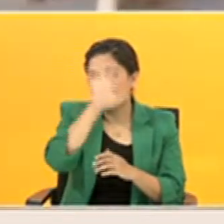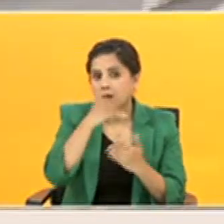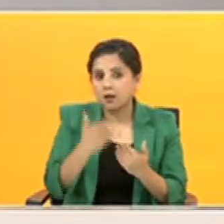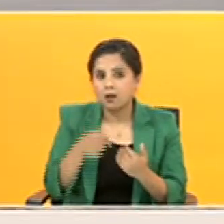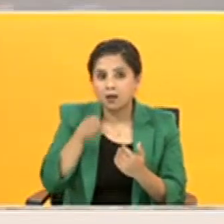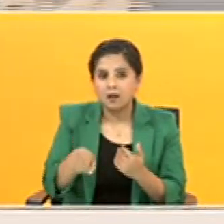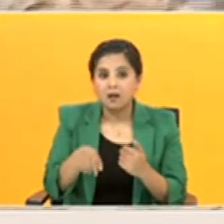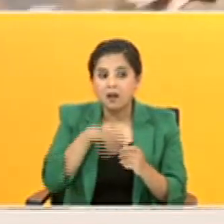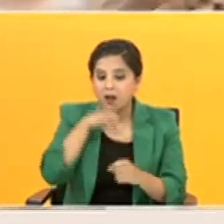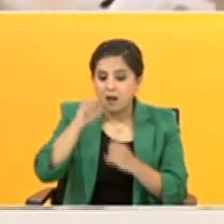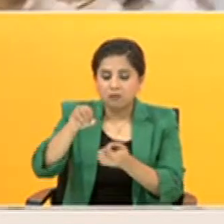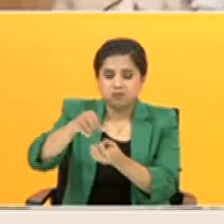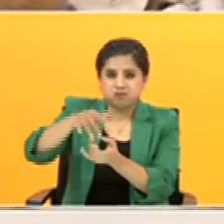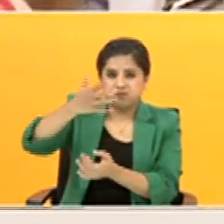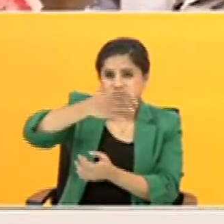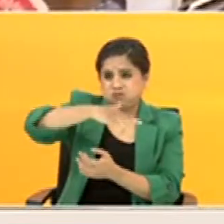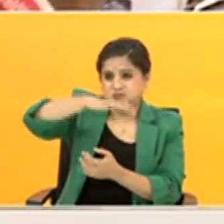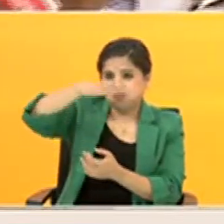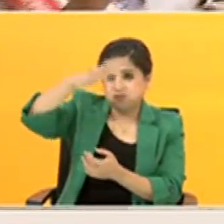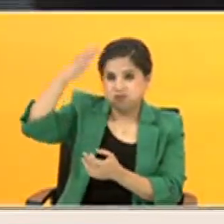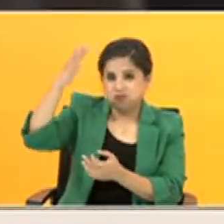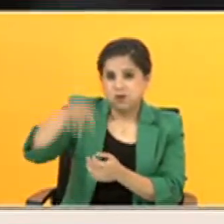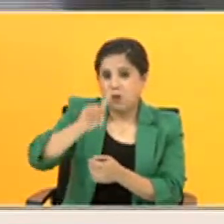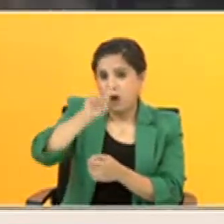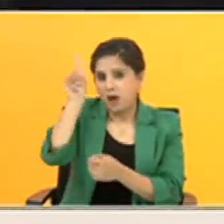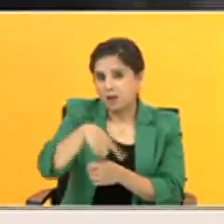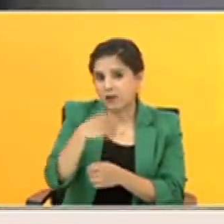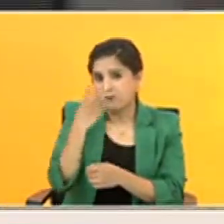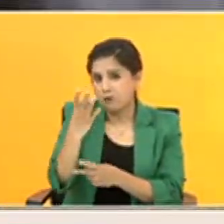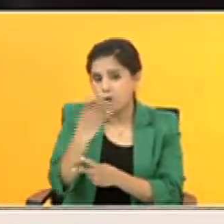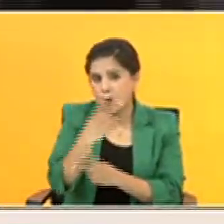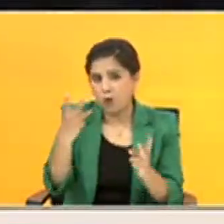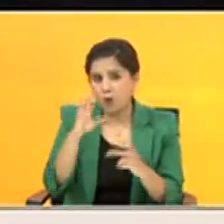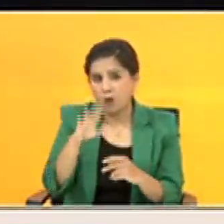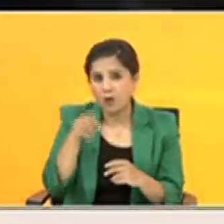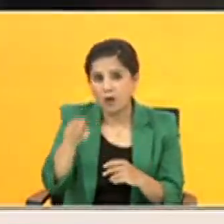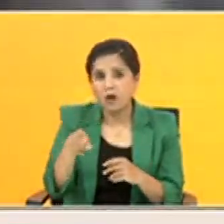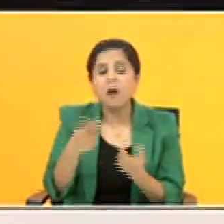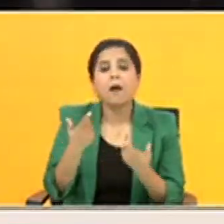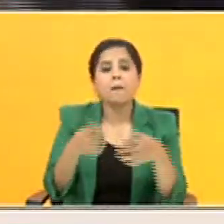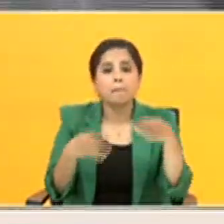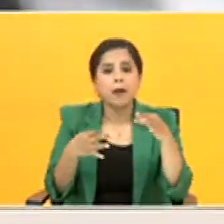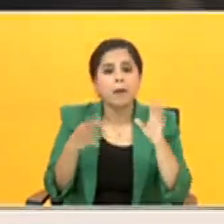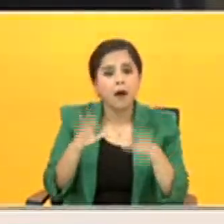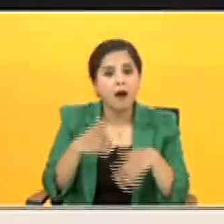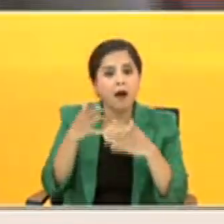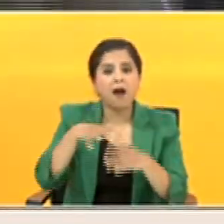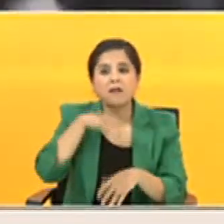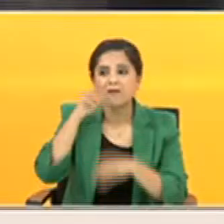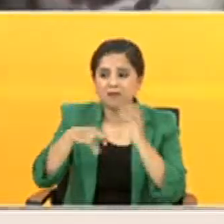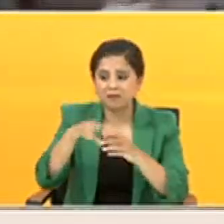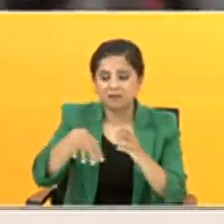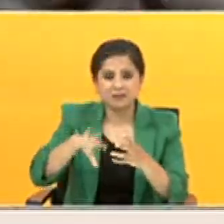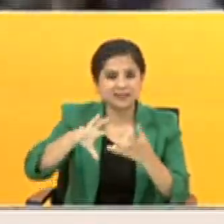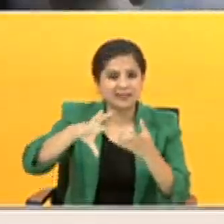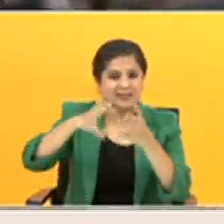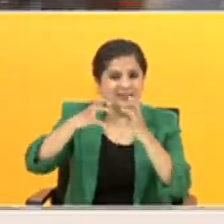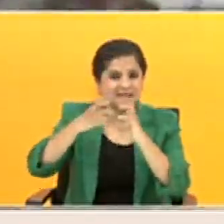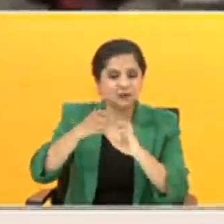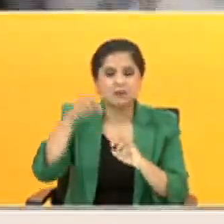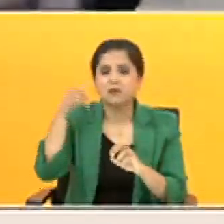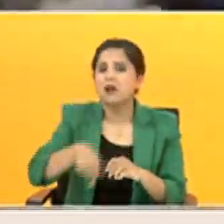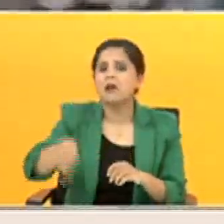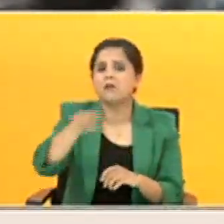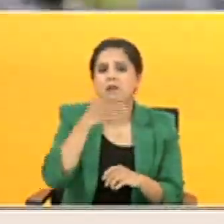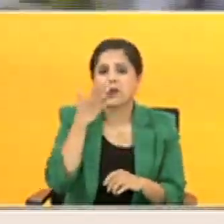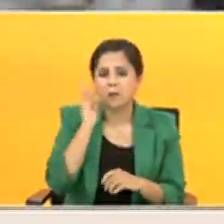लैंडफिल वेस्ट का लगभग 1/4 हिस्सा कागज से जुड़ा होता है। आज जरूरत है